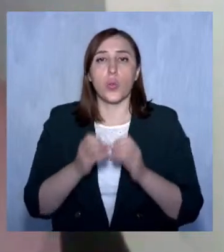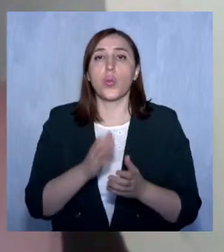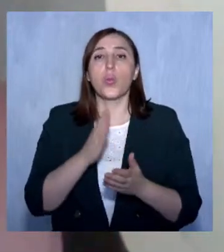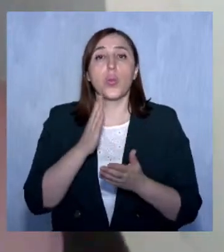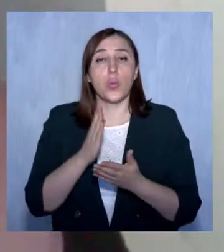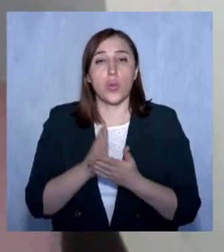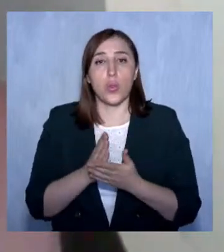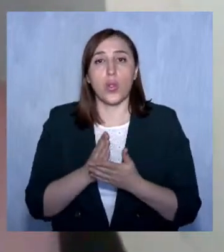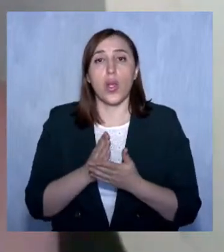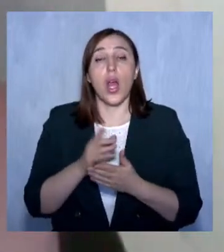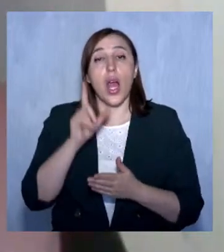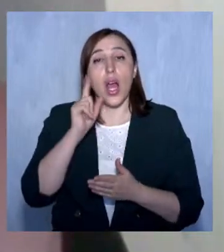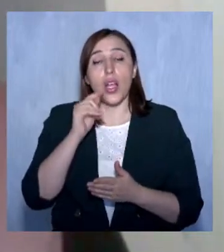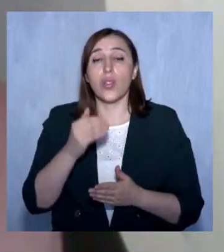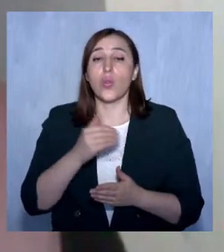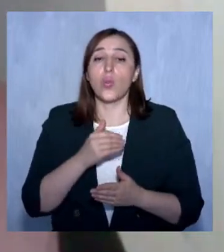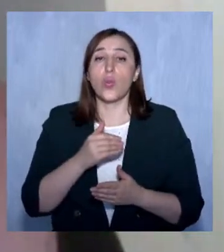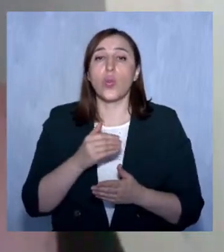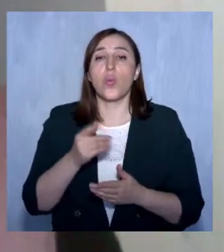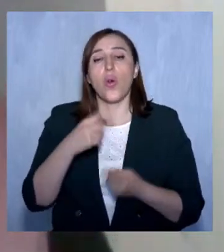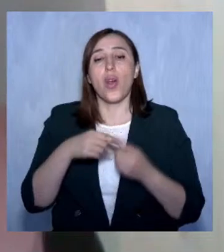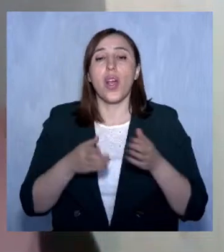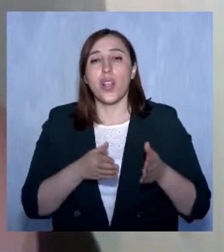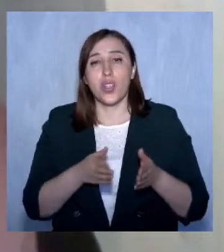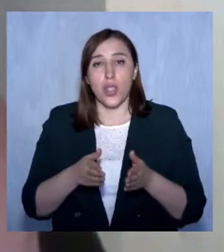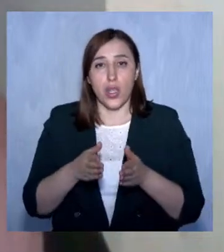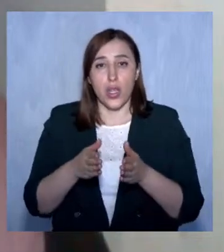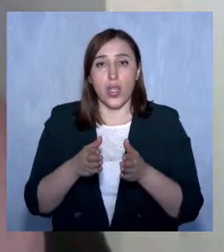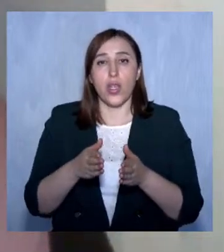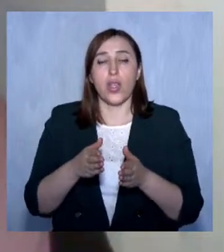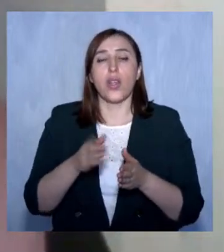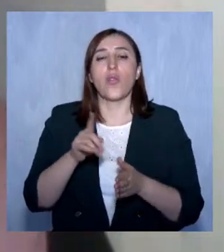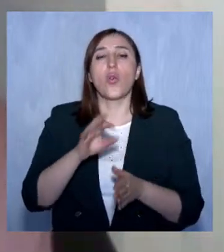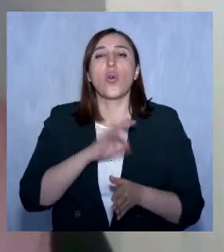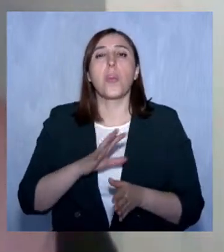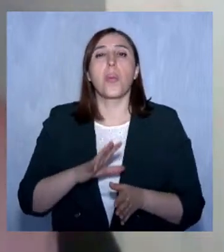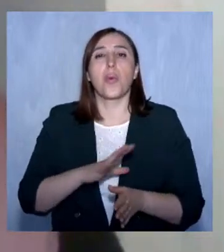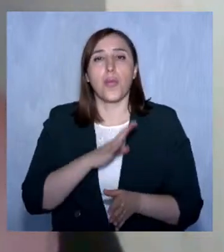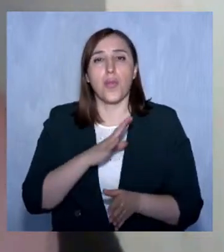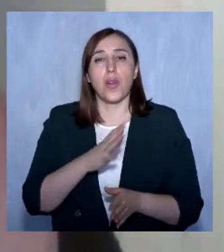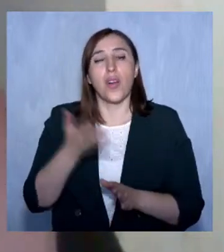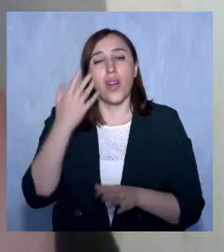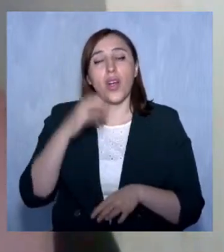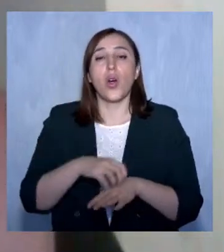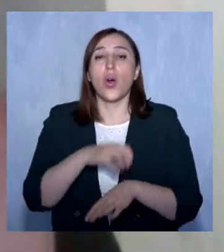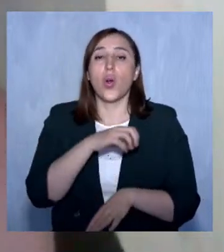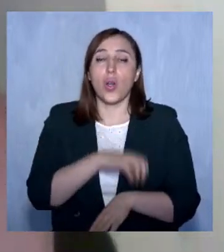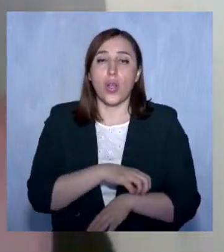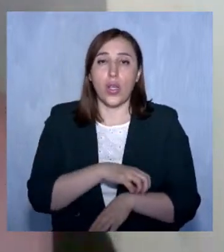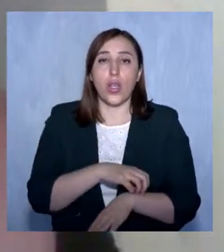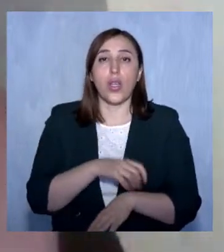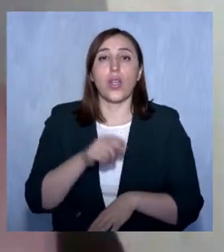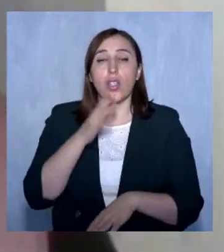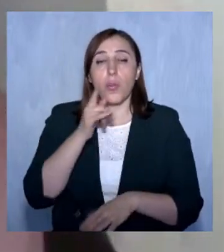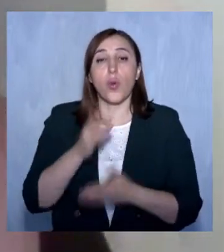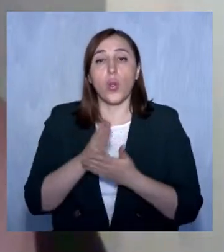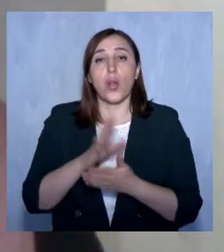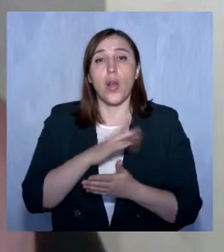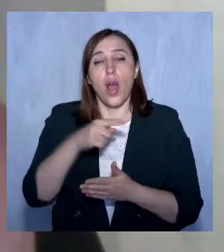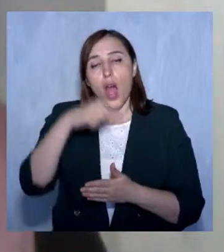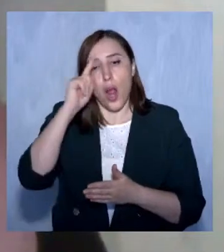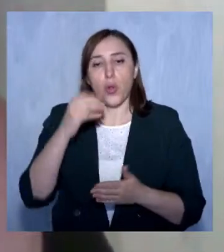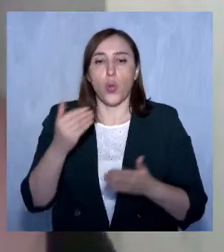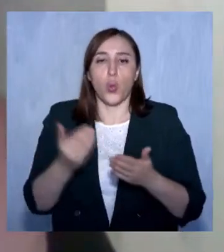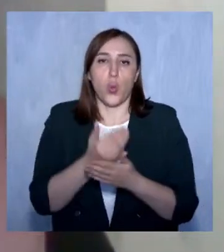ստեղցում։ Մինչ Հայաստան ուզում է վերադարնալ ճանապարներին, որոնք ոգտագործվում է ին նախգինում, խորդային տարիներին ադրբեջանը նրերն է